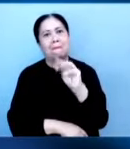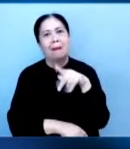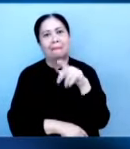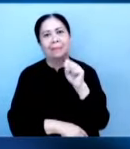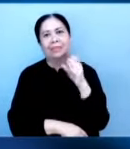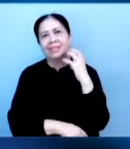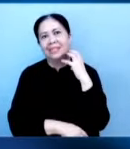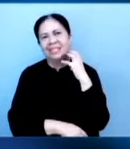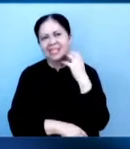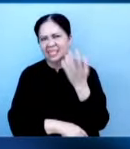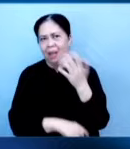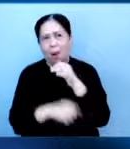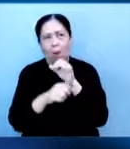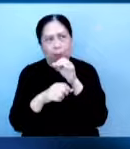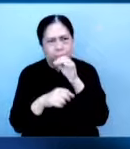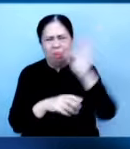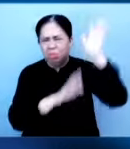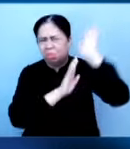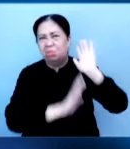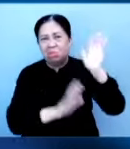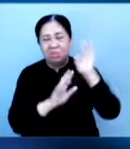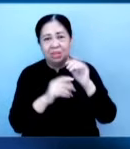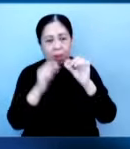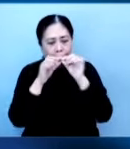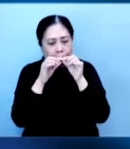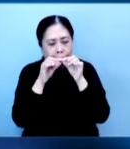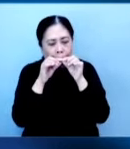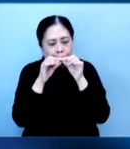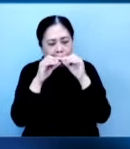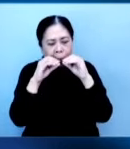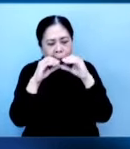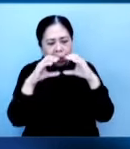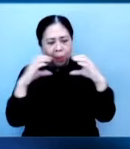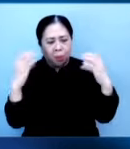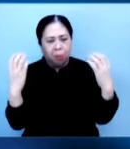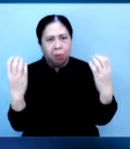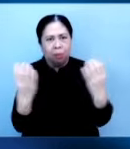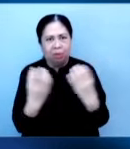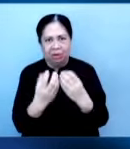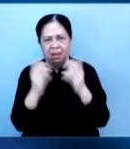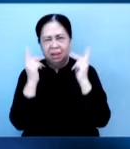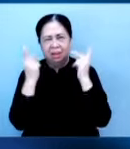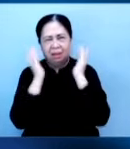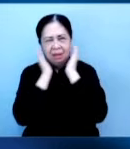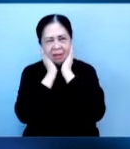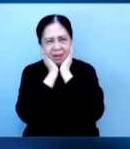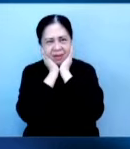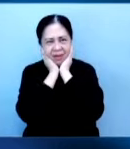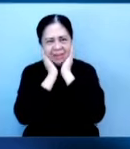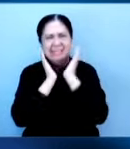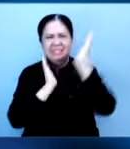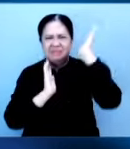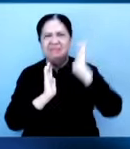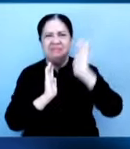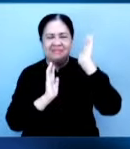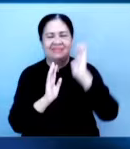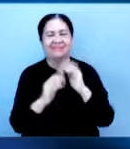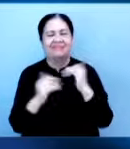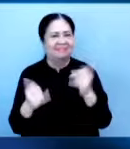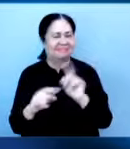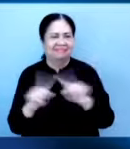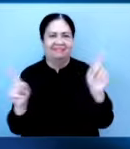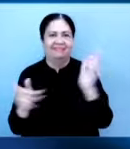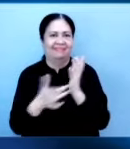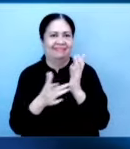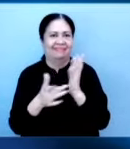kami dati an ba yung mga Salvid iniihipan namin yun talagang mas naman Ma'am naman K nak